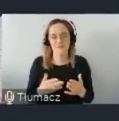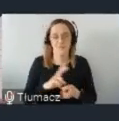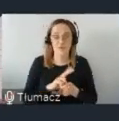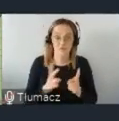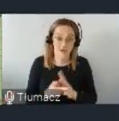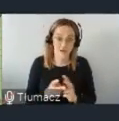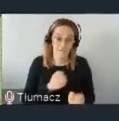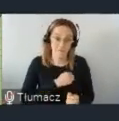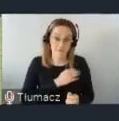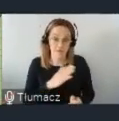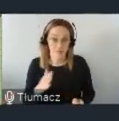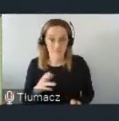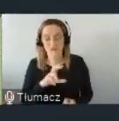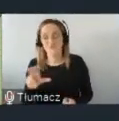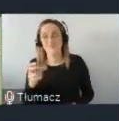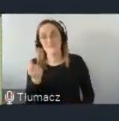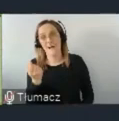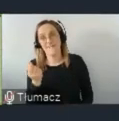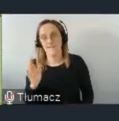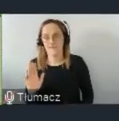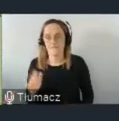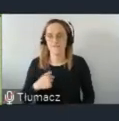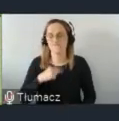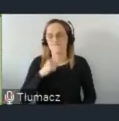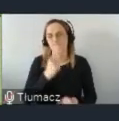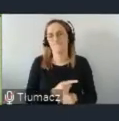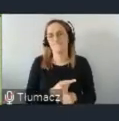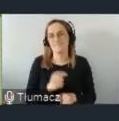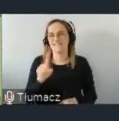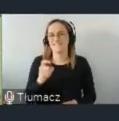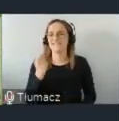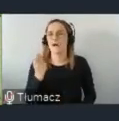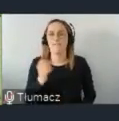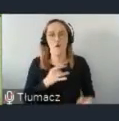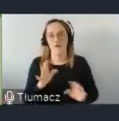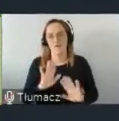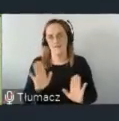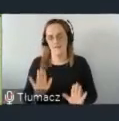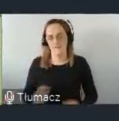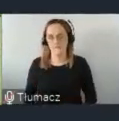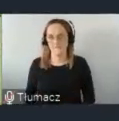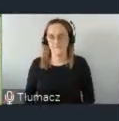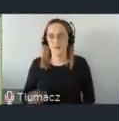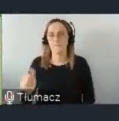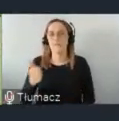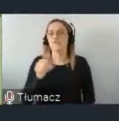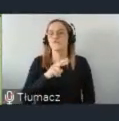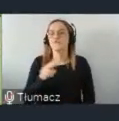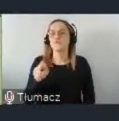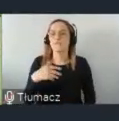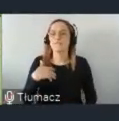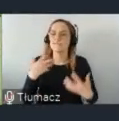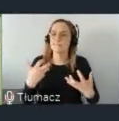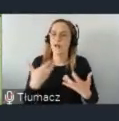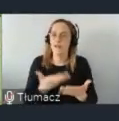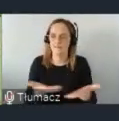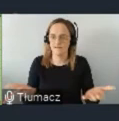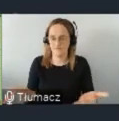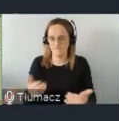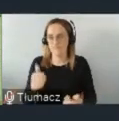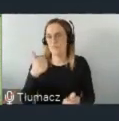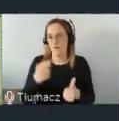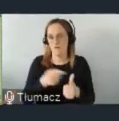z bibliotekarzami, czy za chwilę, i stwierdziłem, że za chwilę, że nie tak od razu. Pierwsza rzecz, do której zachęcam, to po